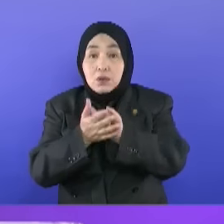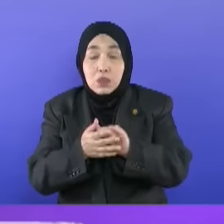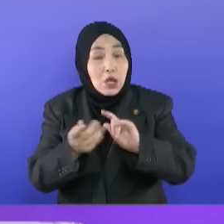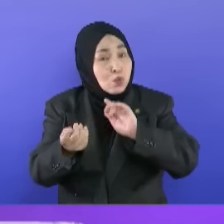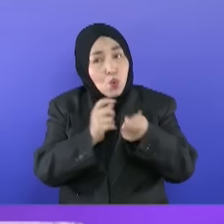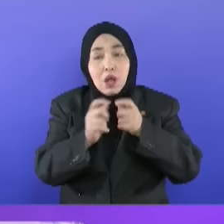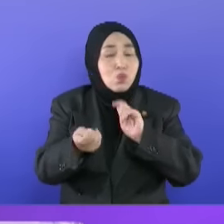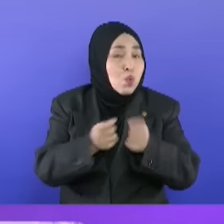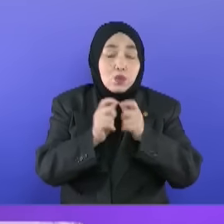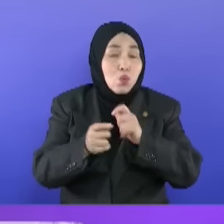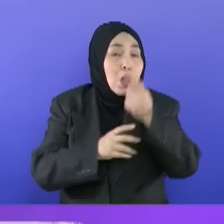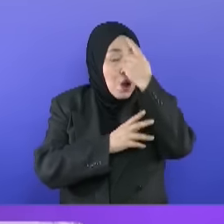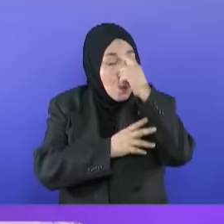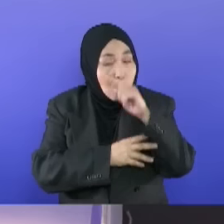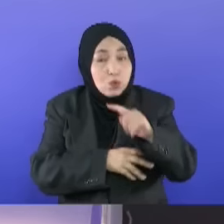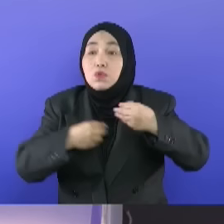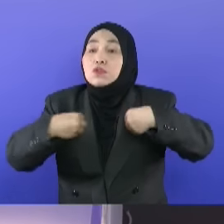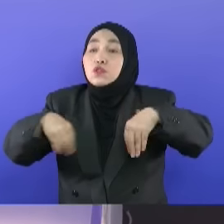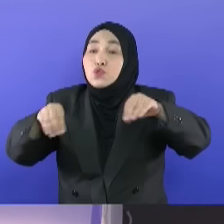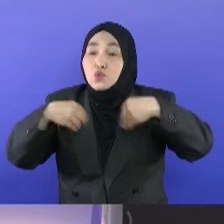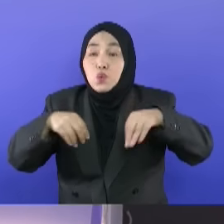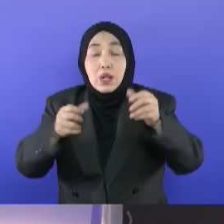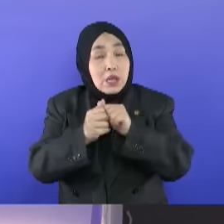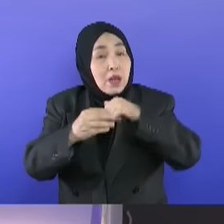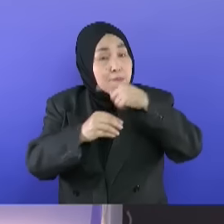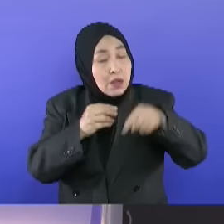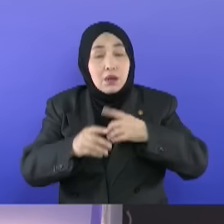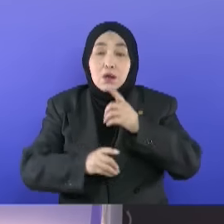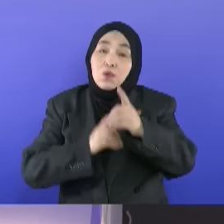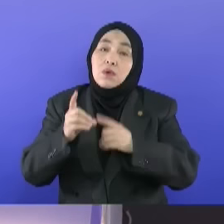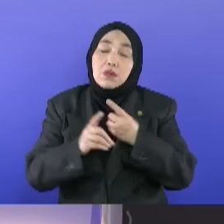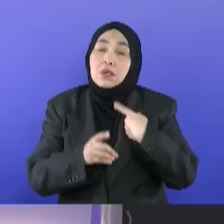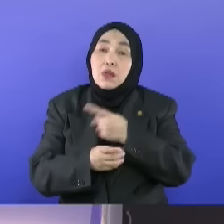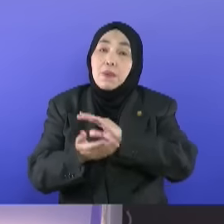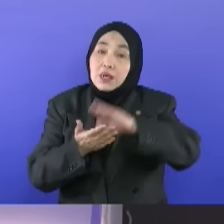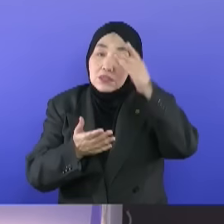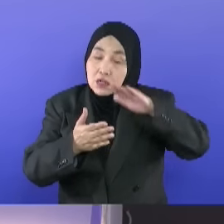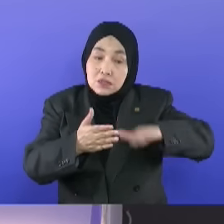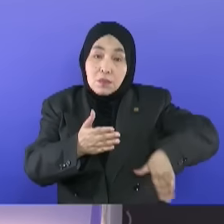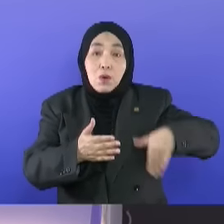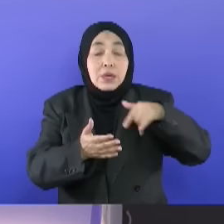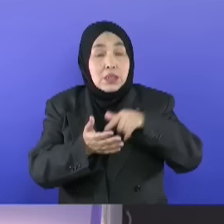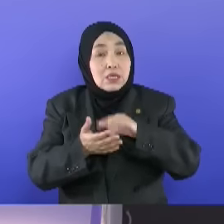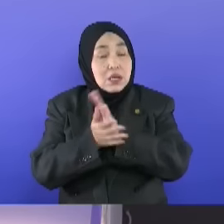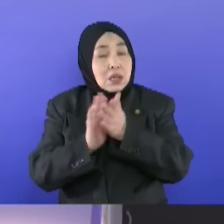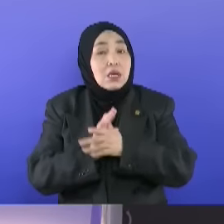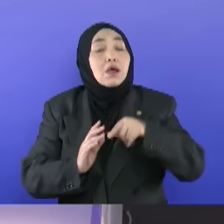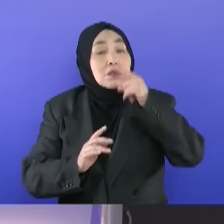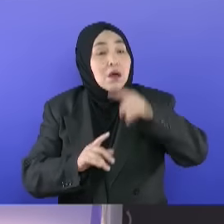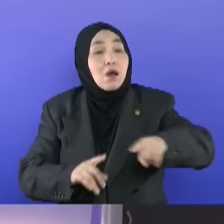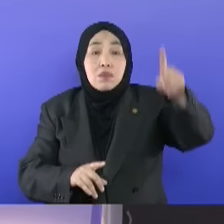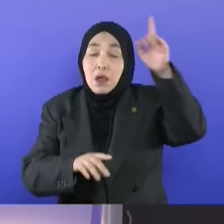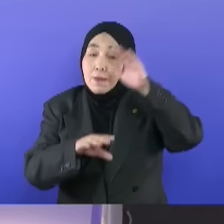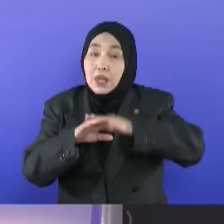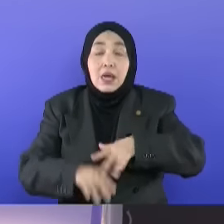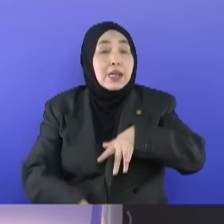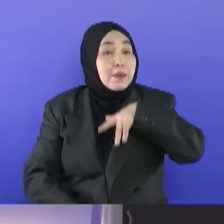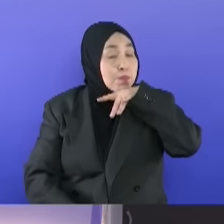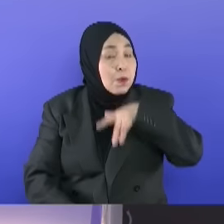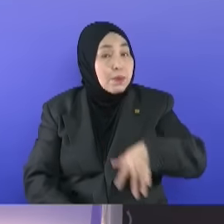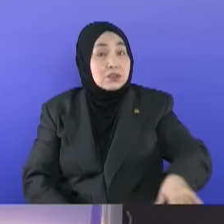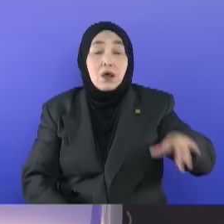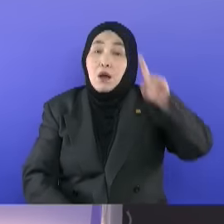tukar-tukar untuk jual dengan perkara dunia yang kita belajar sebelum sebelum ini. Jadi kata Allah kepada Nabi ya ini